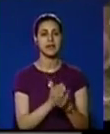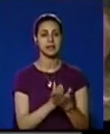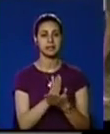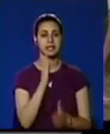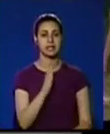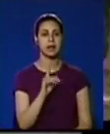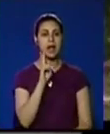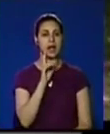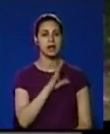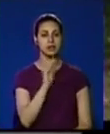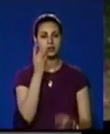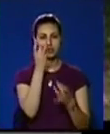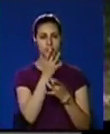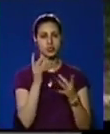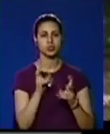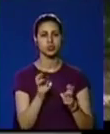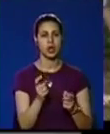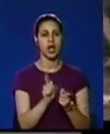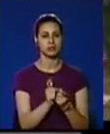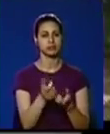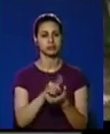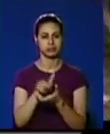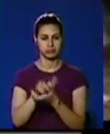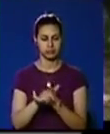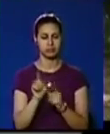წარმოადგენს ახალგაზრდებს შორის კულტურათა ურთიერთგაცვლა,